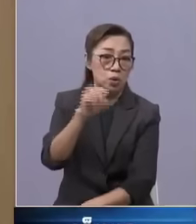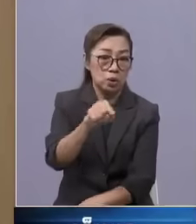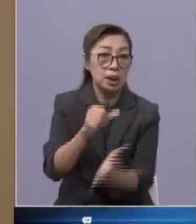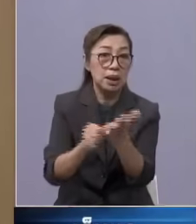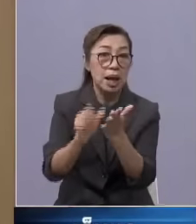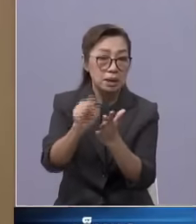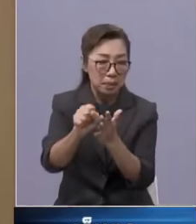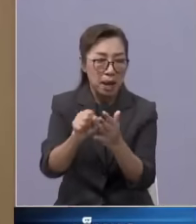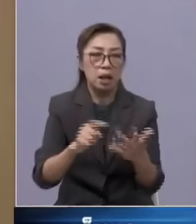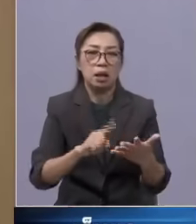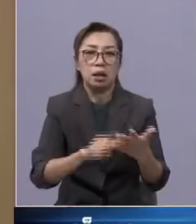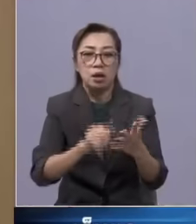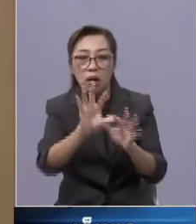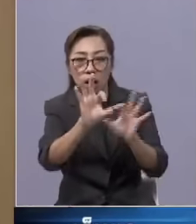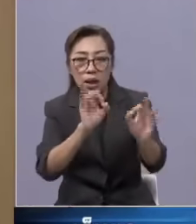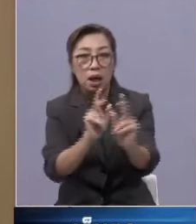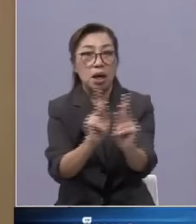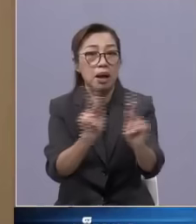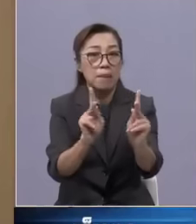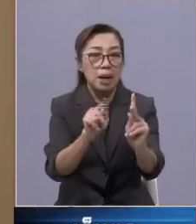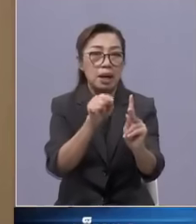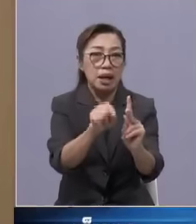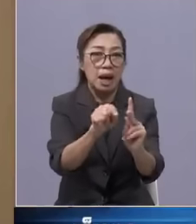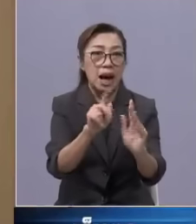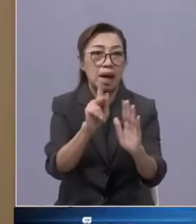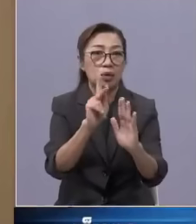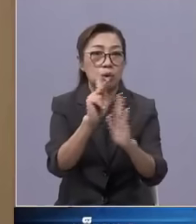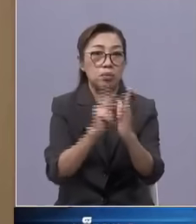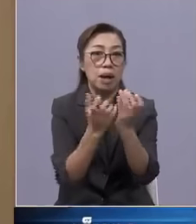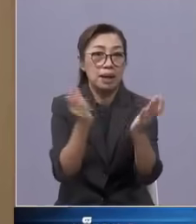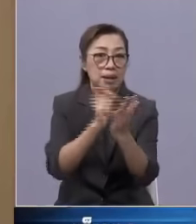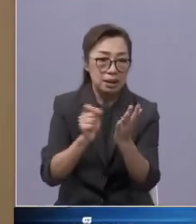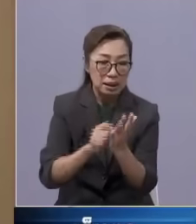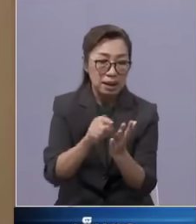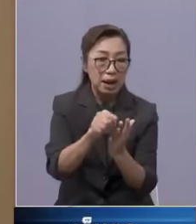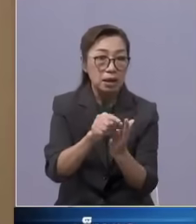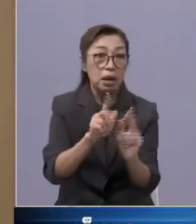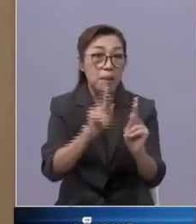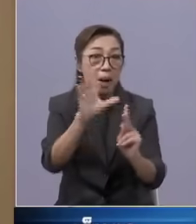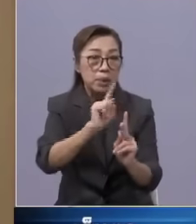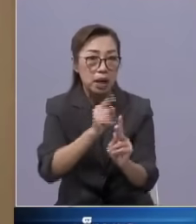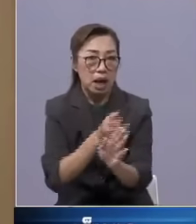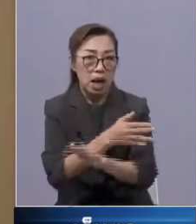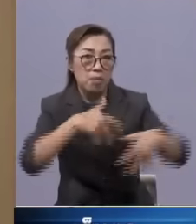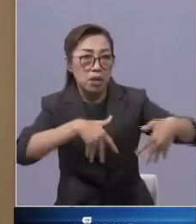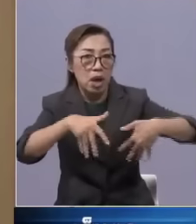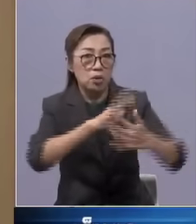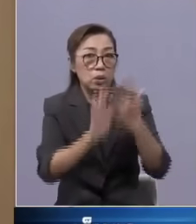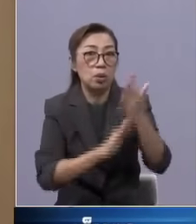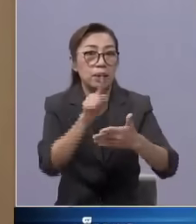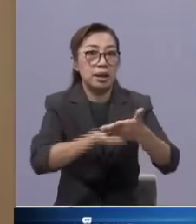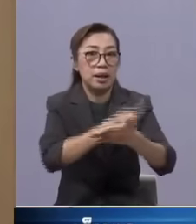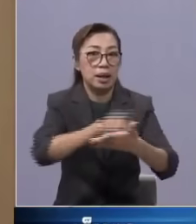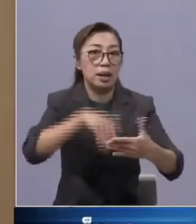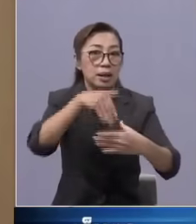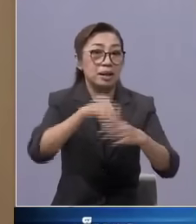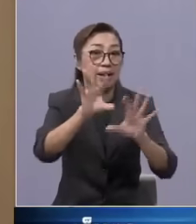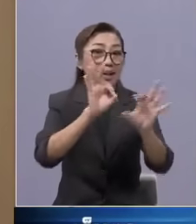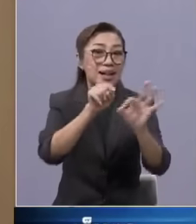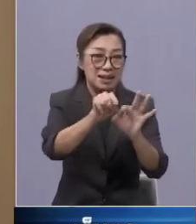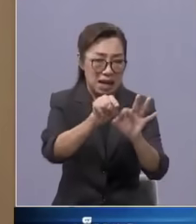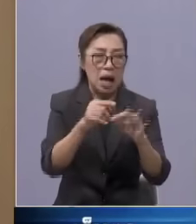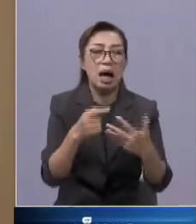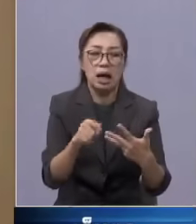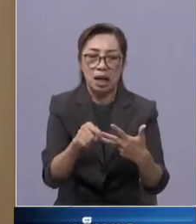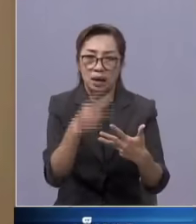ให้มีสภาร่างรัฐธรรมนูญหรือว่าส.ส.รจากการเลือกตั้งยกร่างรัฐธรรมนูญฉบับใหม่โดยสวยังจับตาแบบไม่กระพริบ